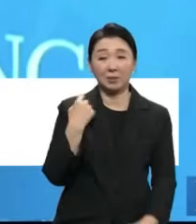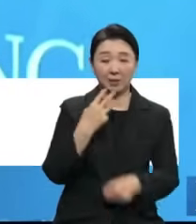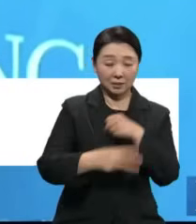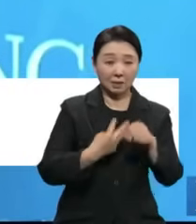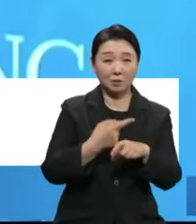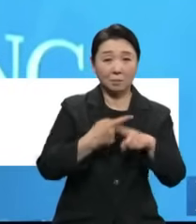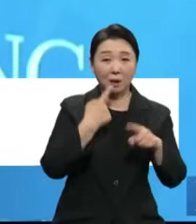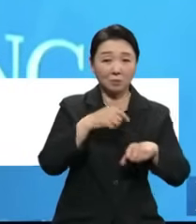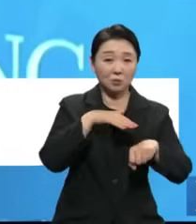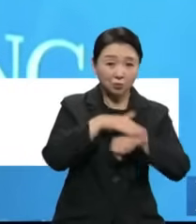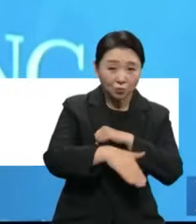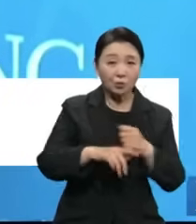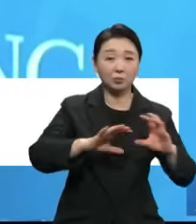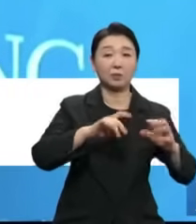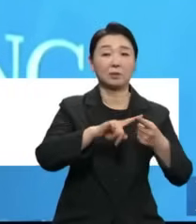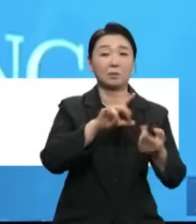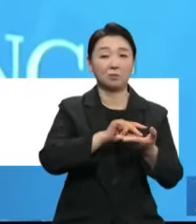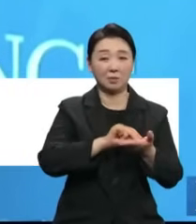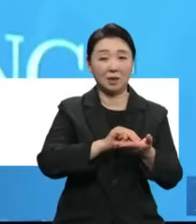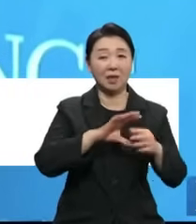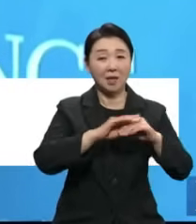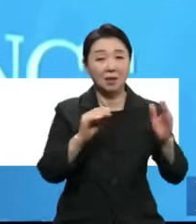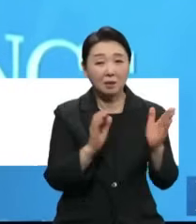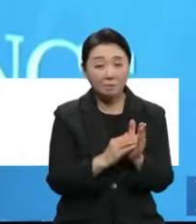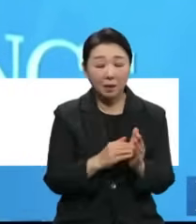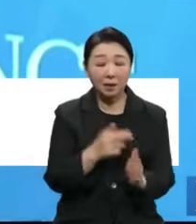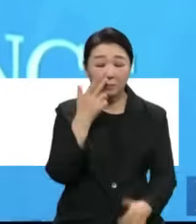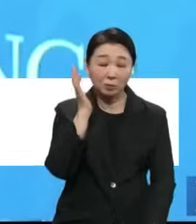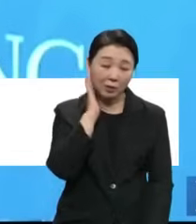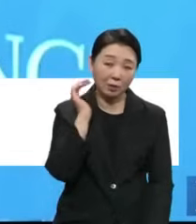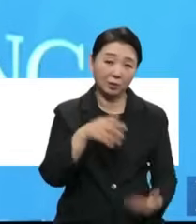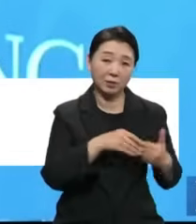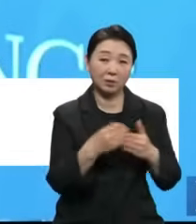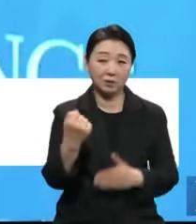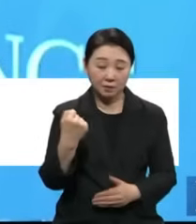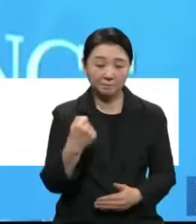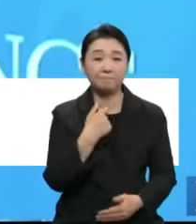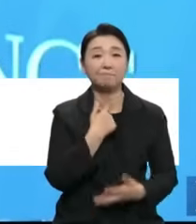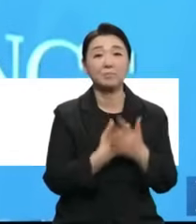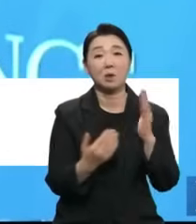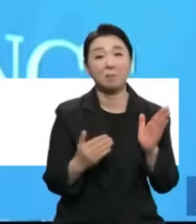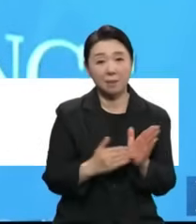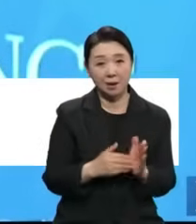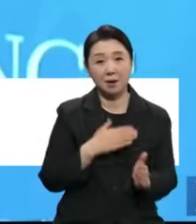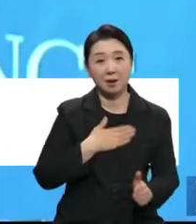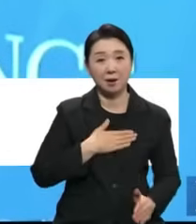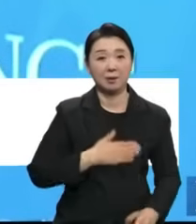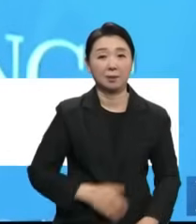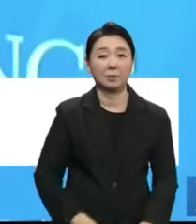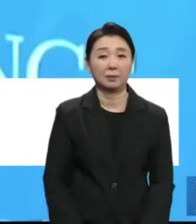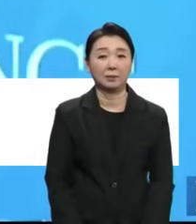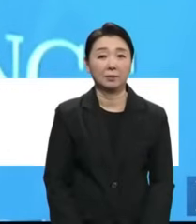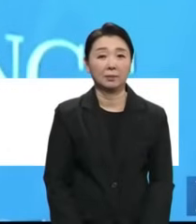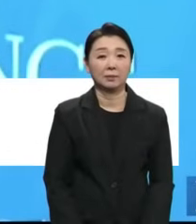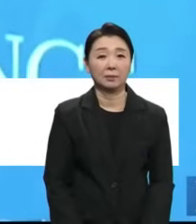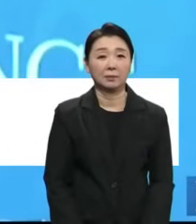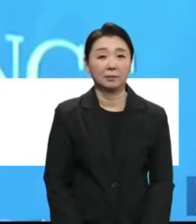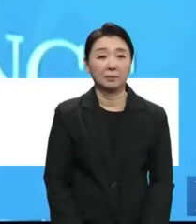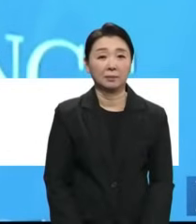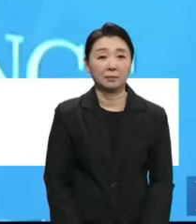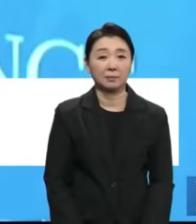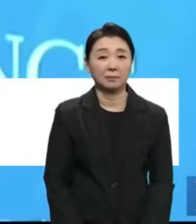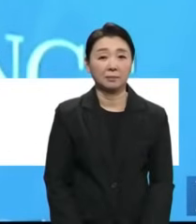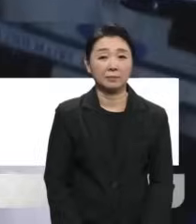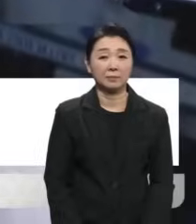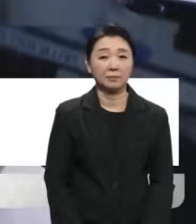night, is exactly the kind of leadership that he's brought to bear on problems that are common for so many countries, particularly so many of the democracies